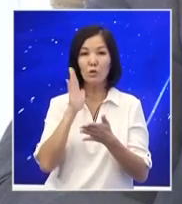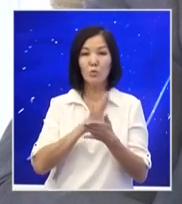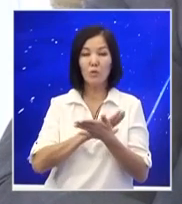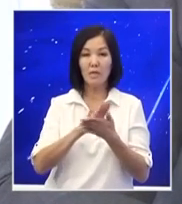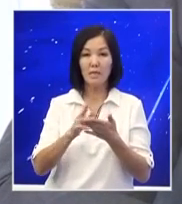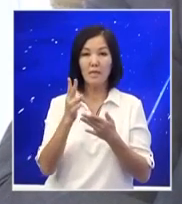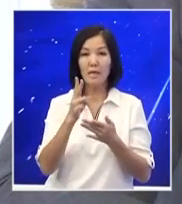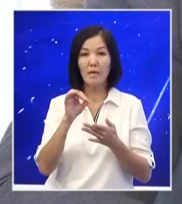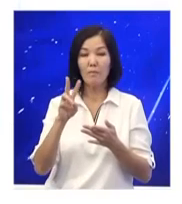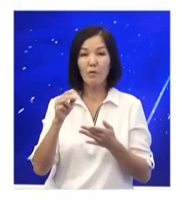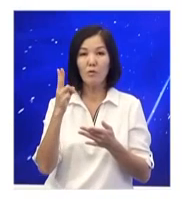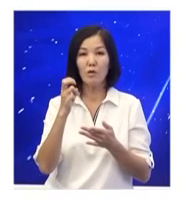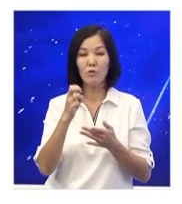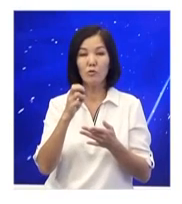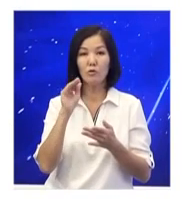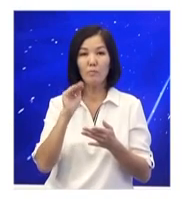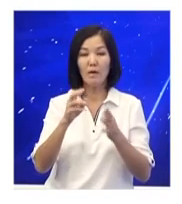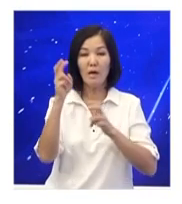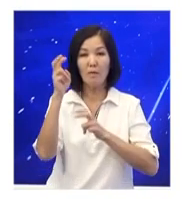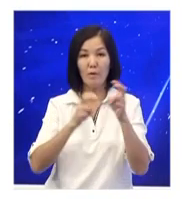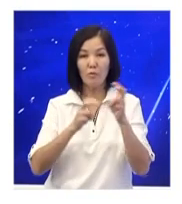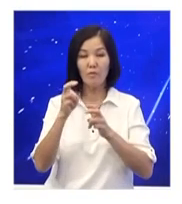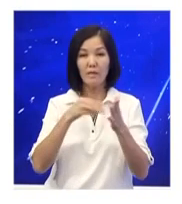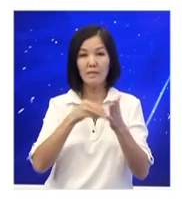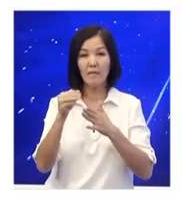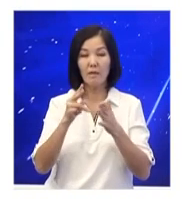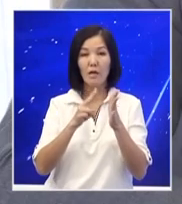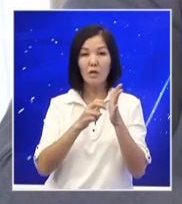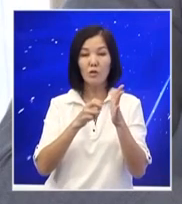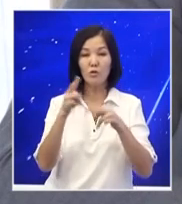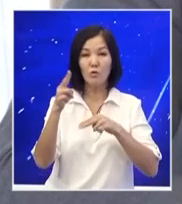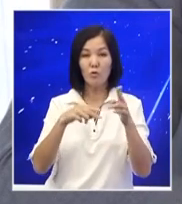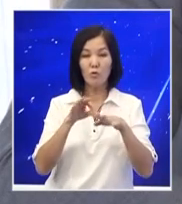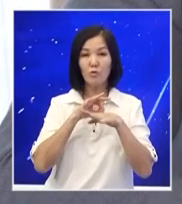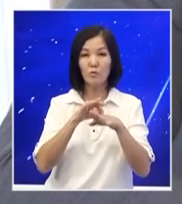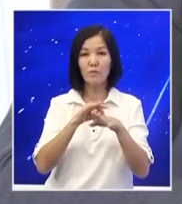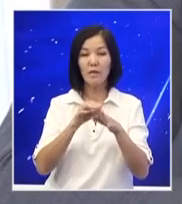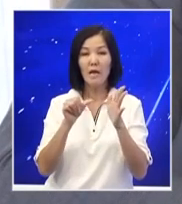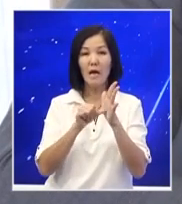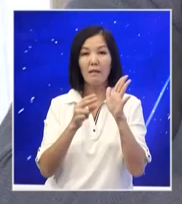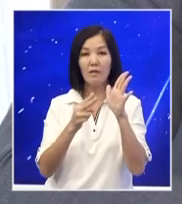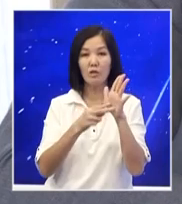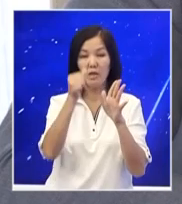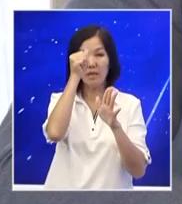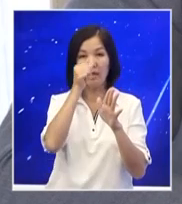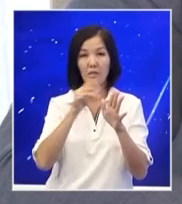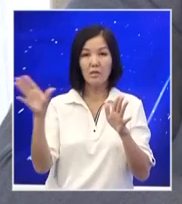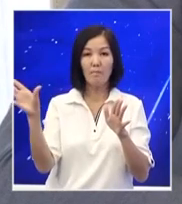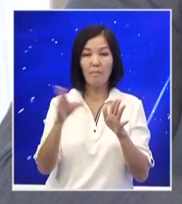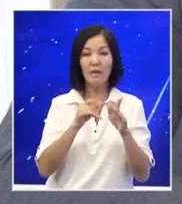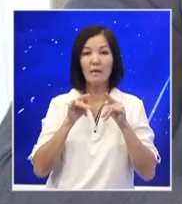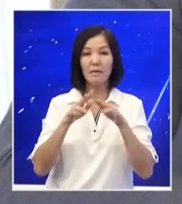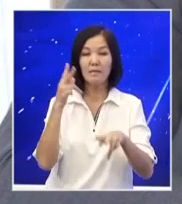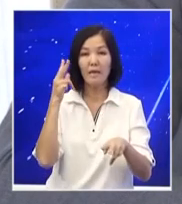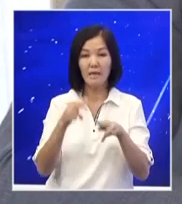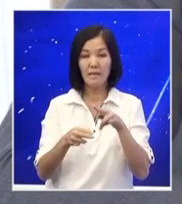2 миллион 200 мыңға қондырғыны сатып алдық. Тағы 700 мың теңге құрылыс жұмыстарына жұмсалады. 6-7 айдың ішінде барлық іс аяқталады.